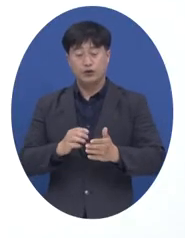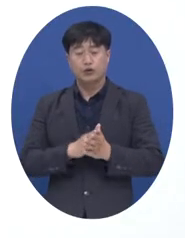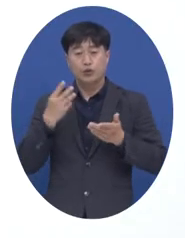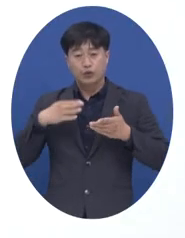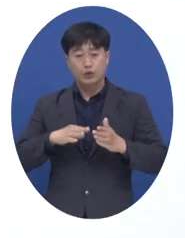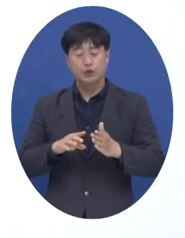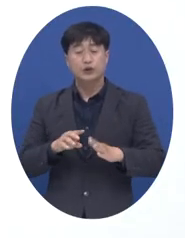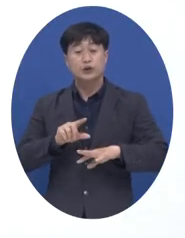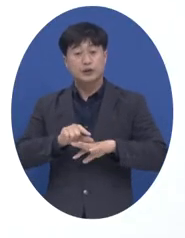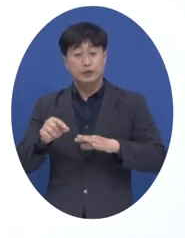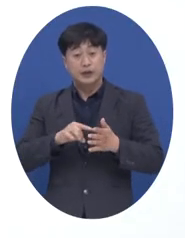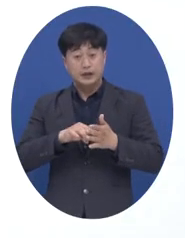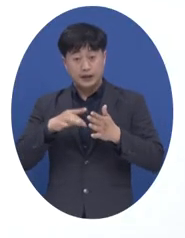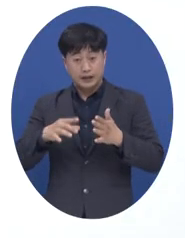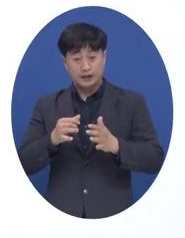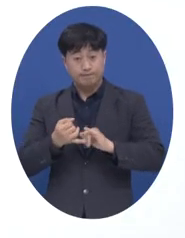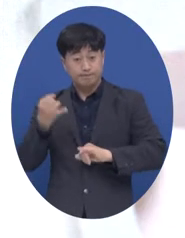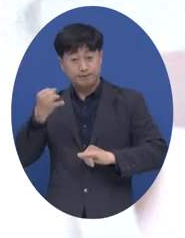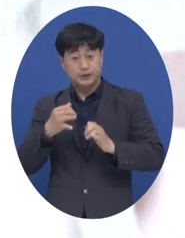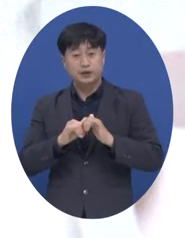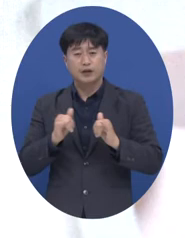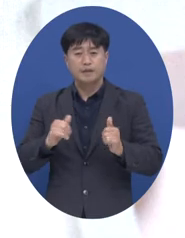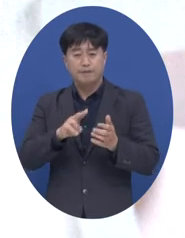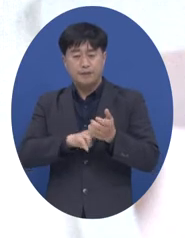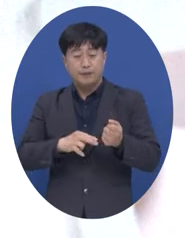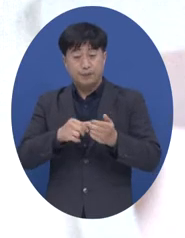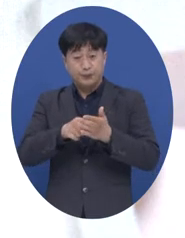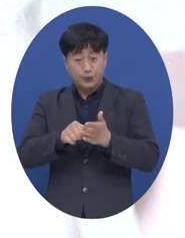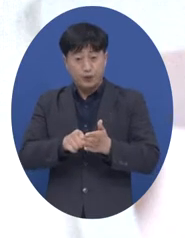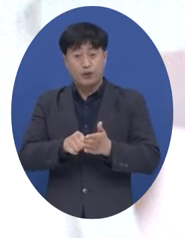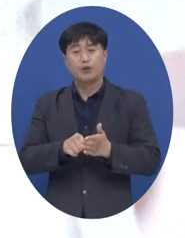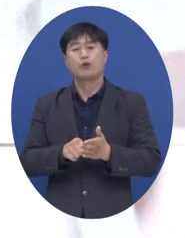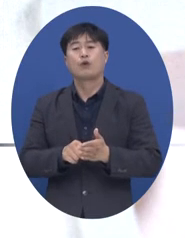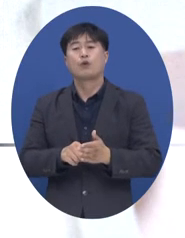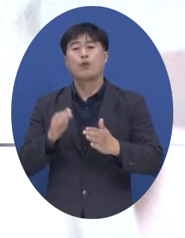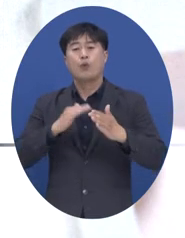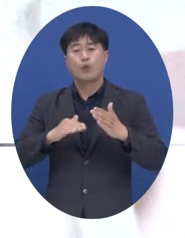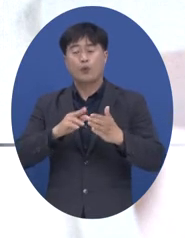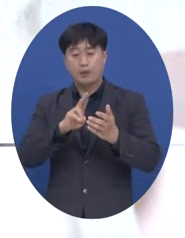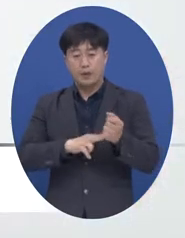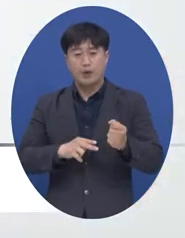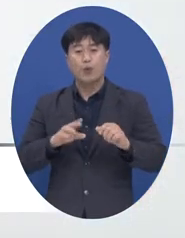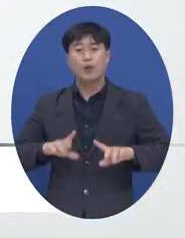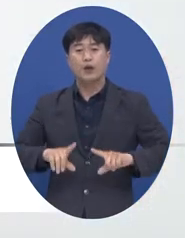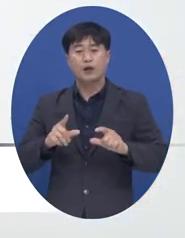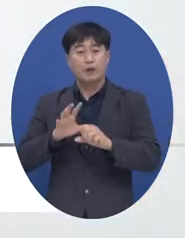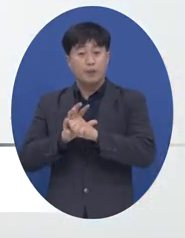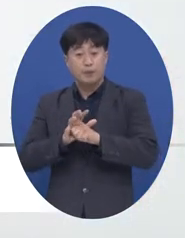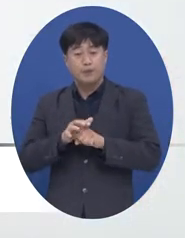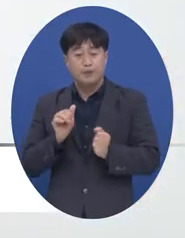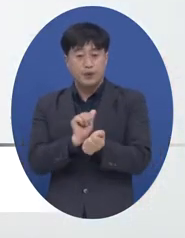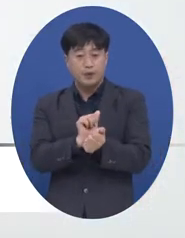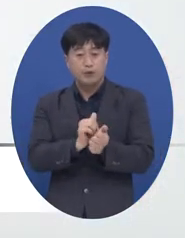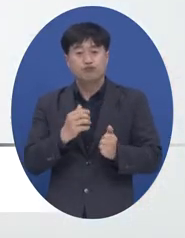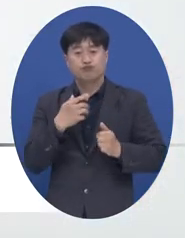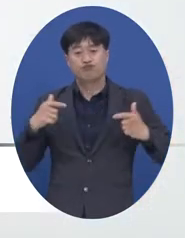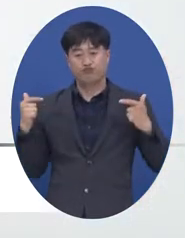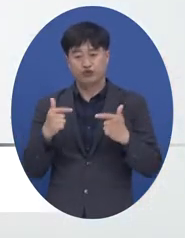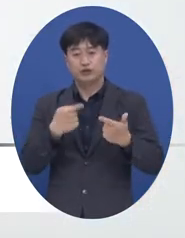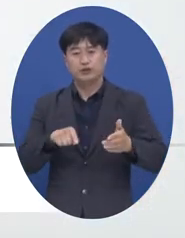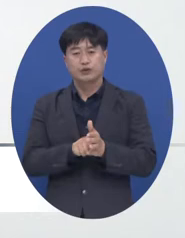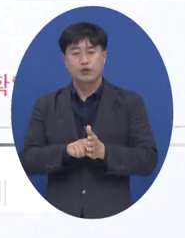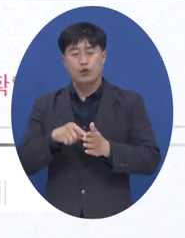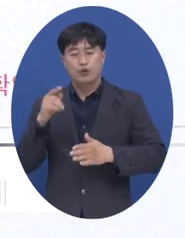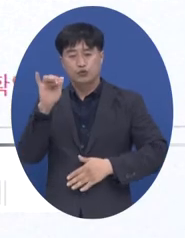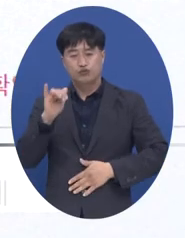경우들은 지방세 체납자 미 품 을 해마다 공개적으로 매각하고 있습니다 오랜 코론 알고 감염 우려를 줄이기 위해 전 2 최초로